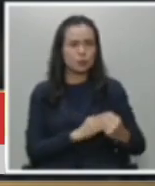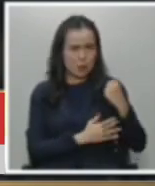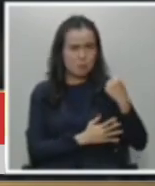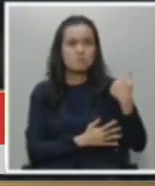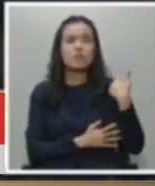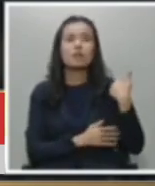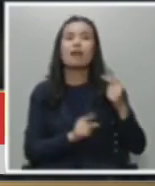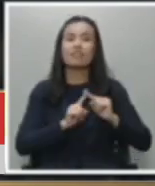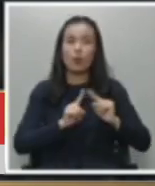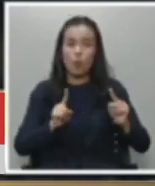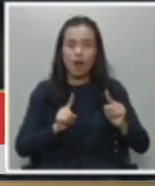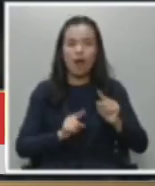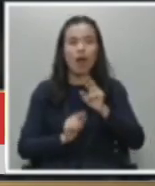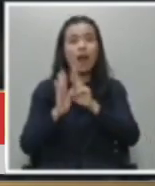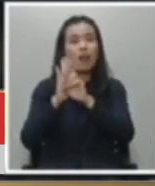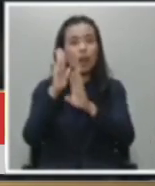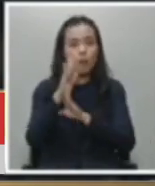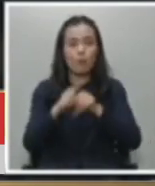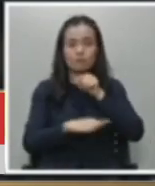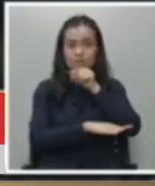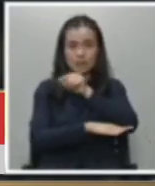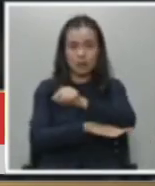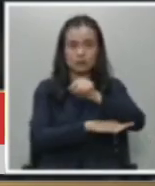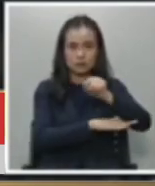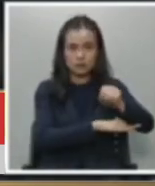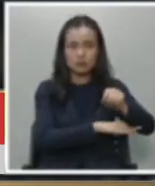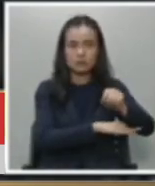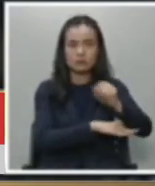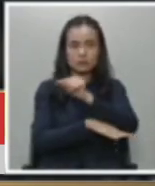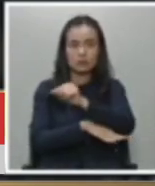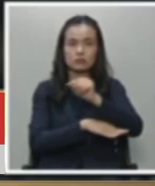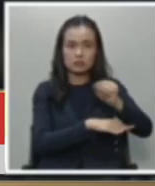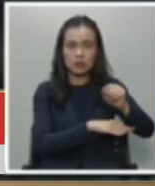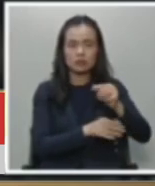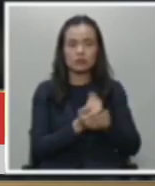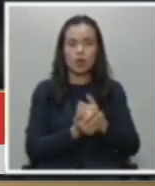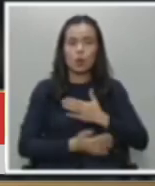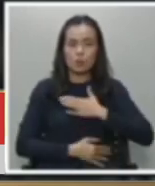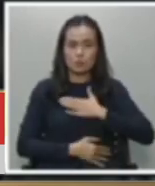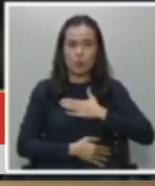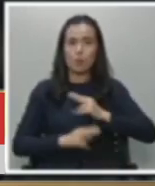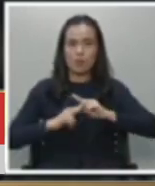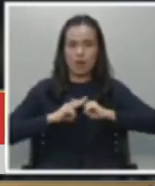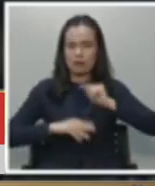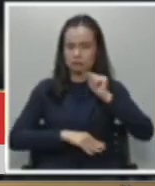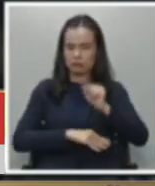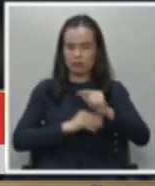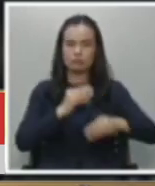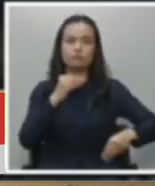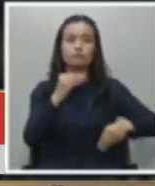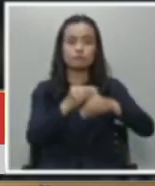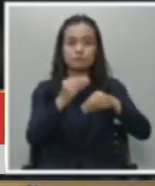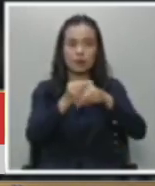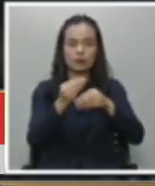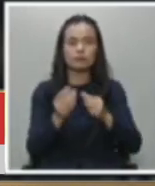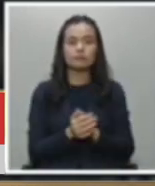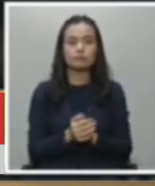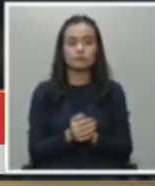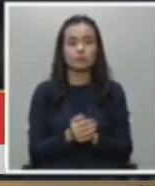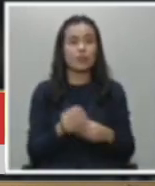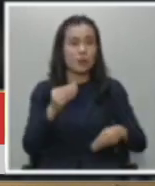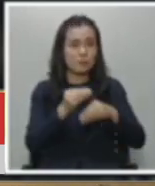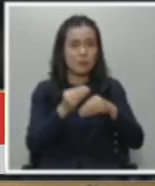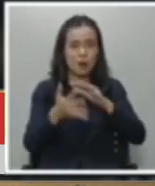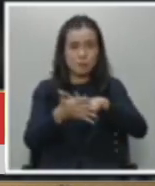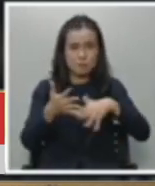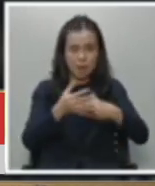แต่ว่าผู้บัญชาการทหารบกก็ได้สั่งการแล้วก็ทางกลาโหมเองก็ได้สั่งการเพิ่มเติมไปว่าก็ให้ไปเพิ่มมาตร